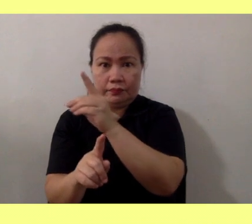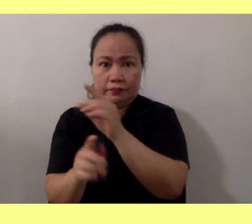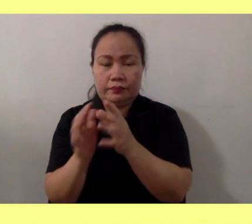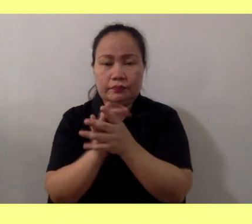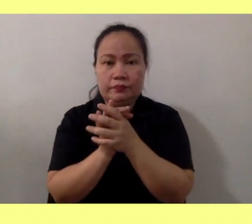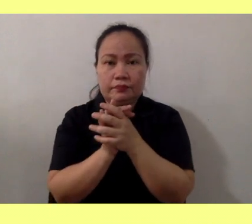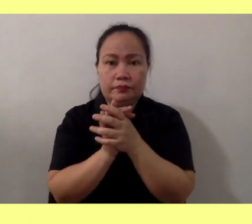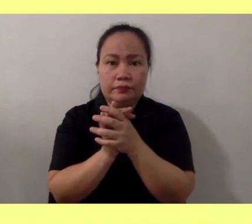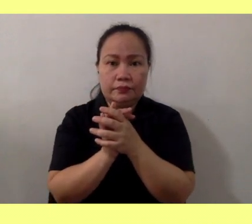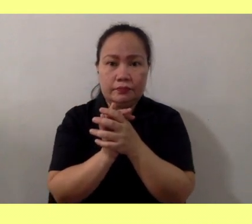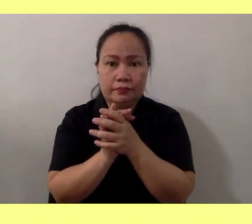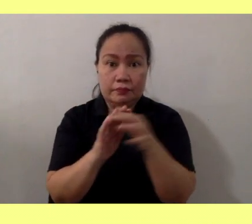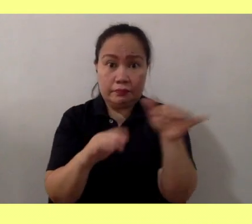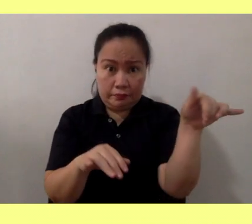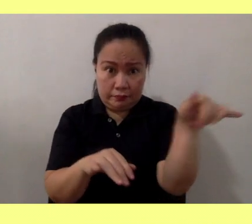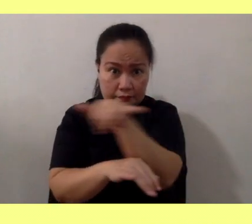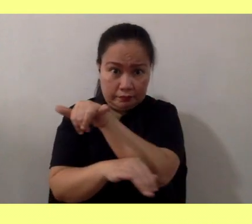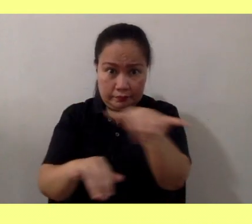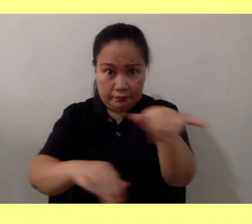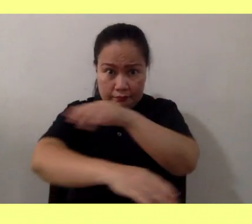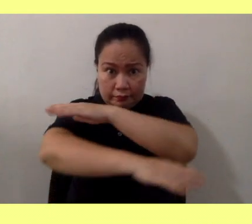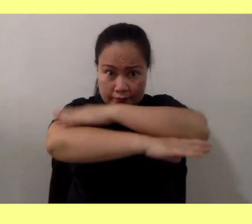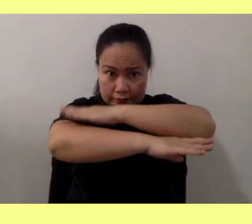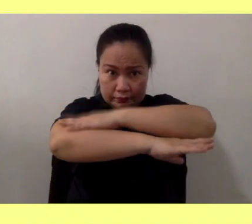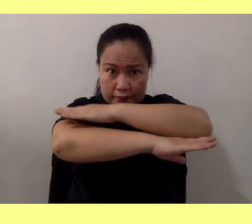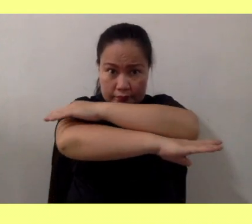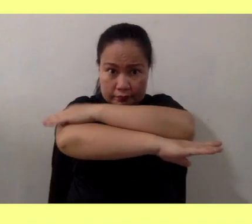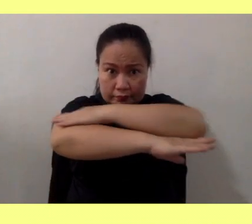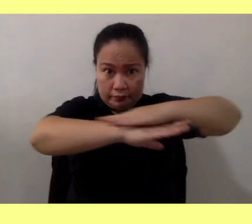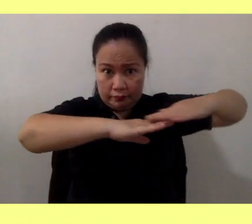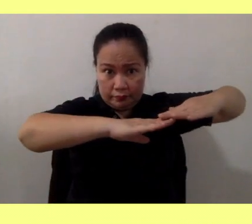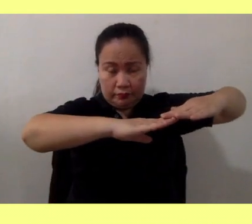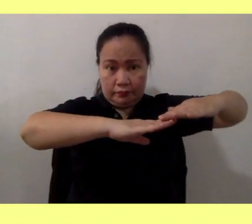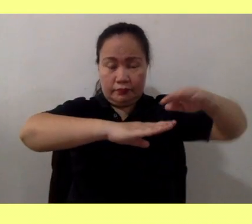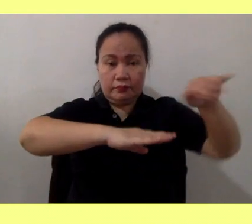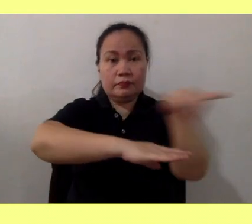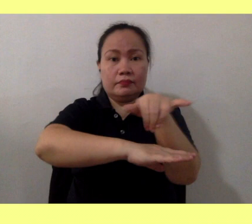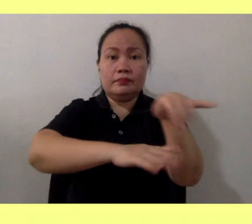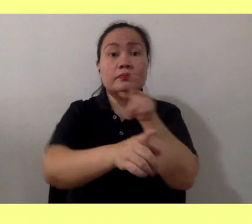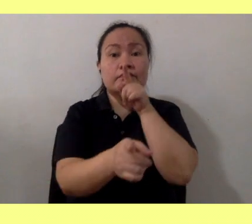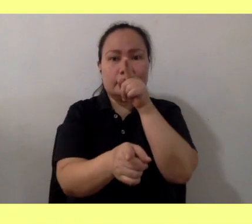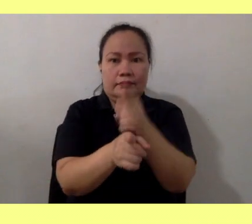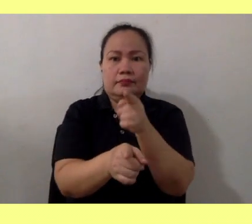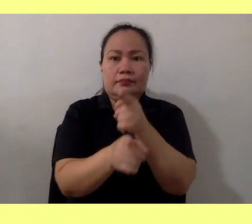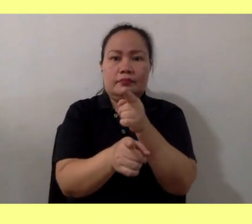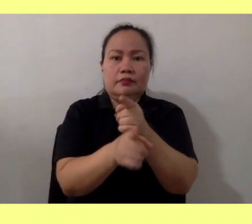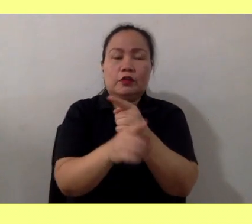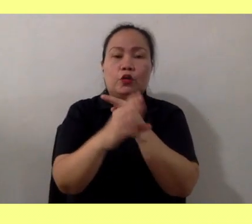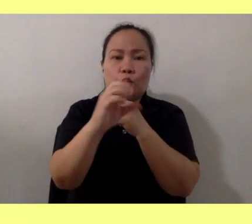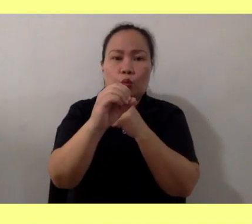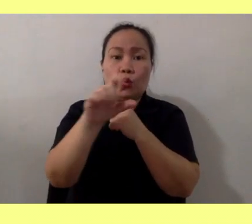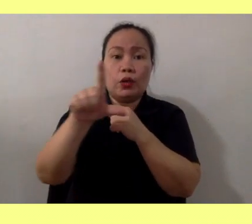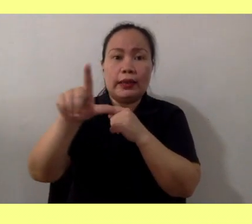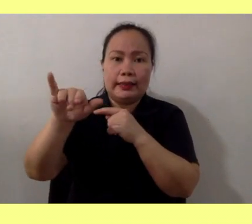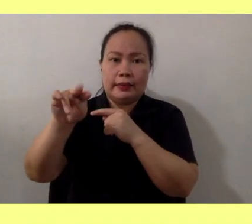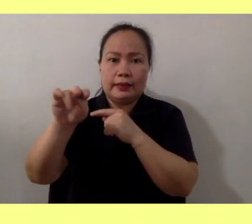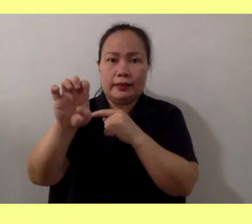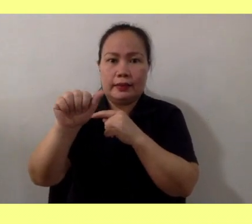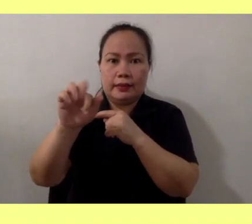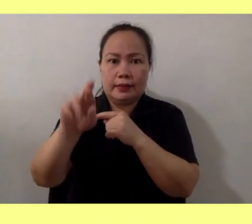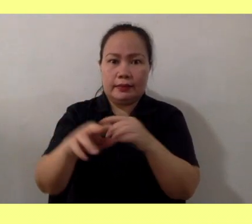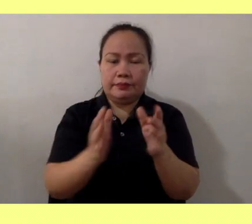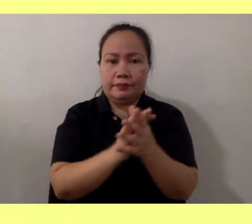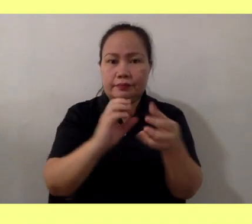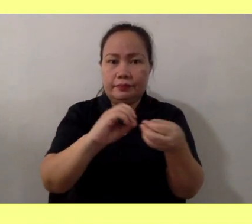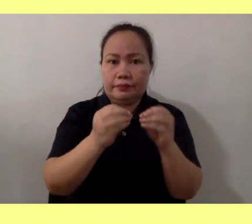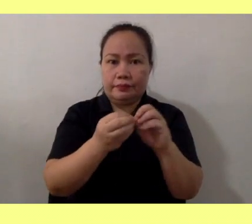ito raw po ay collinear. Nasa isang line ba daw sila? So, this is true. Ayun po siya, nasa isang line. Okay?